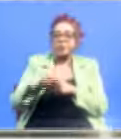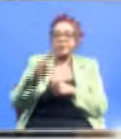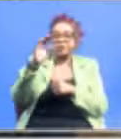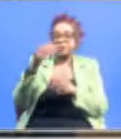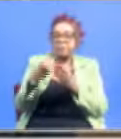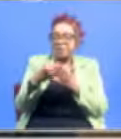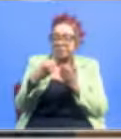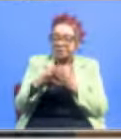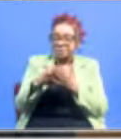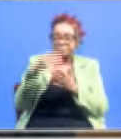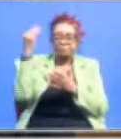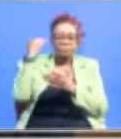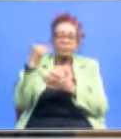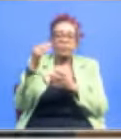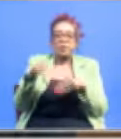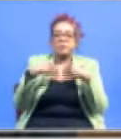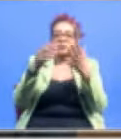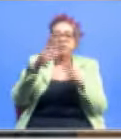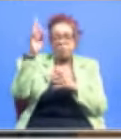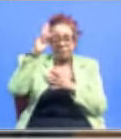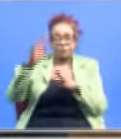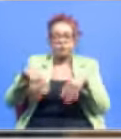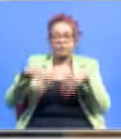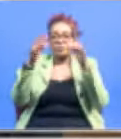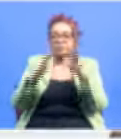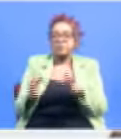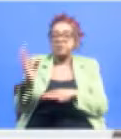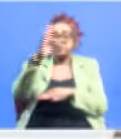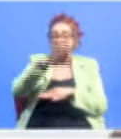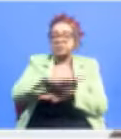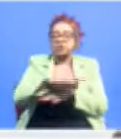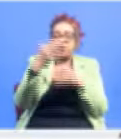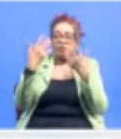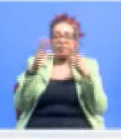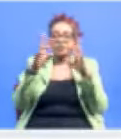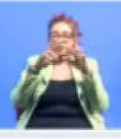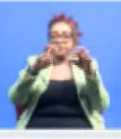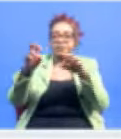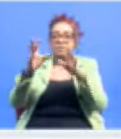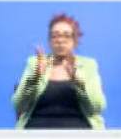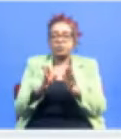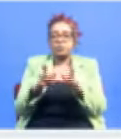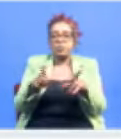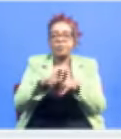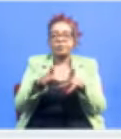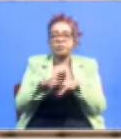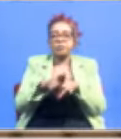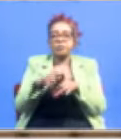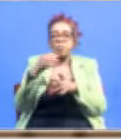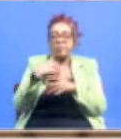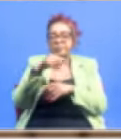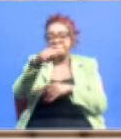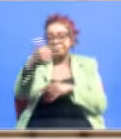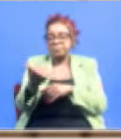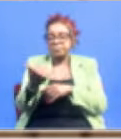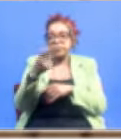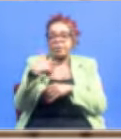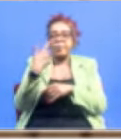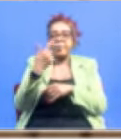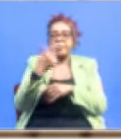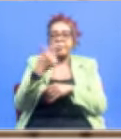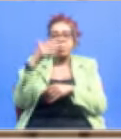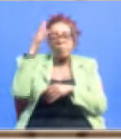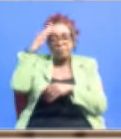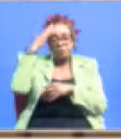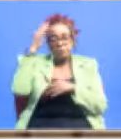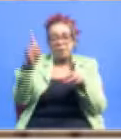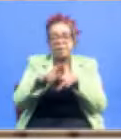mahakama imewapa maafisa wa polisi Muda Wa siku Tatu kukamilisha uchunguzi dhidi ya mshukiwa kadhalika kuna mshukiwa mwingine Pia anayejulikana Kama